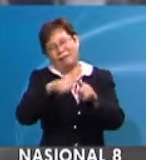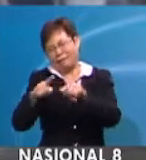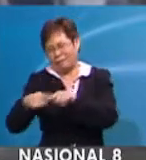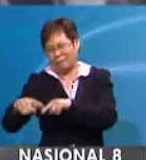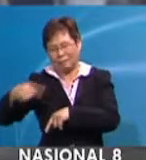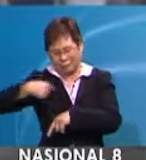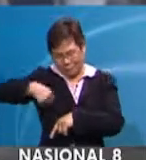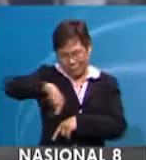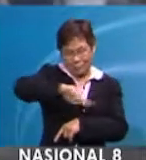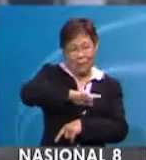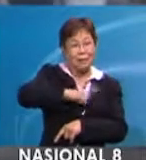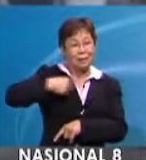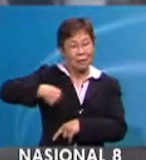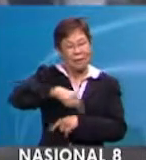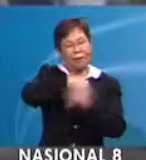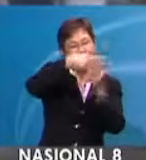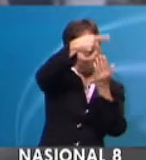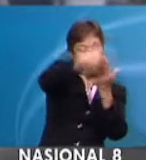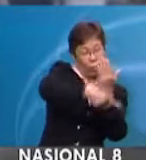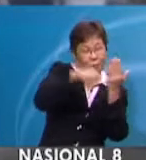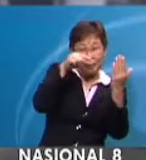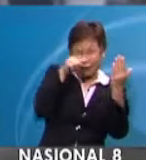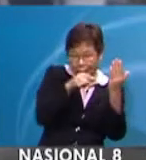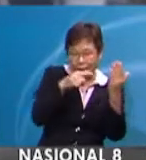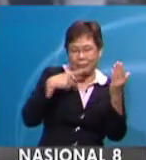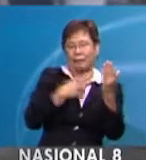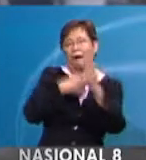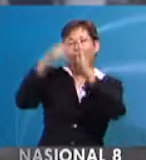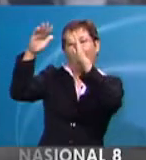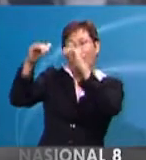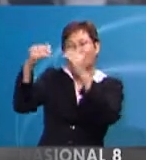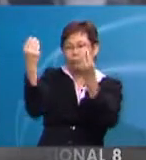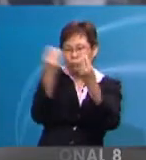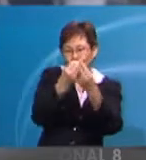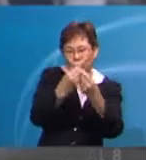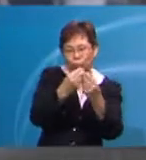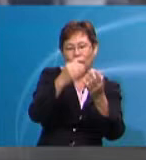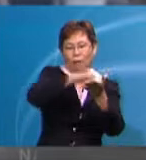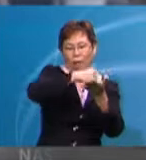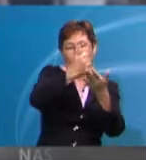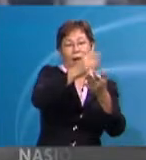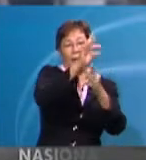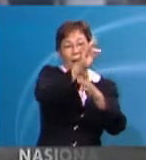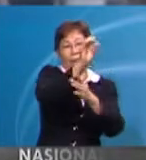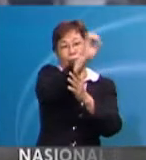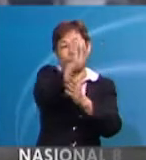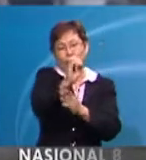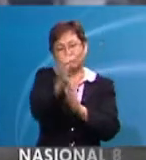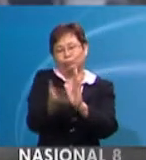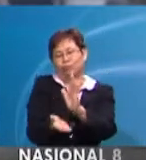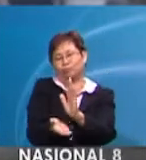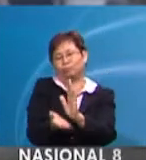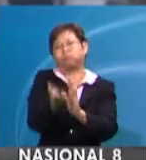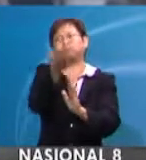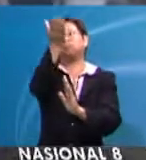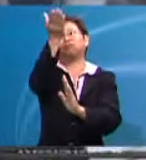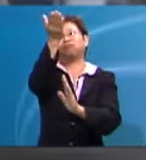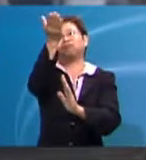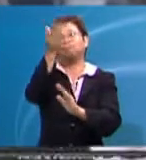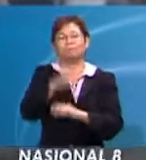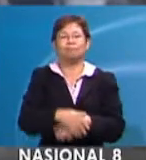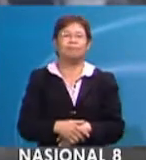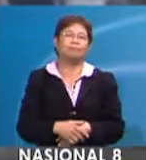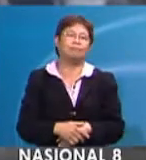Jadi kita melalui program ini, saya harap jumlah tahap 8% ini dapat kita tingkatkan.